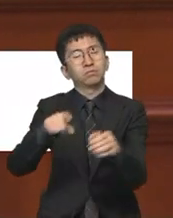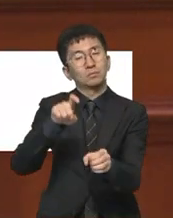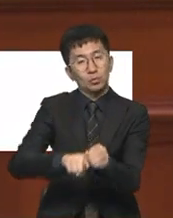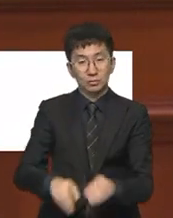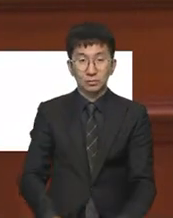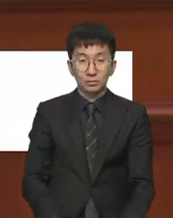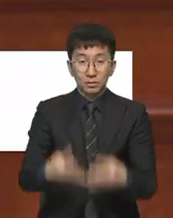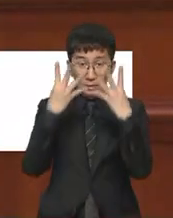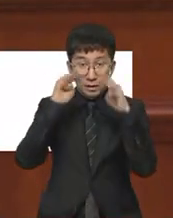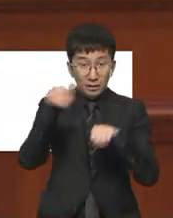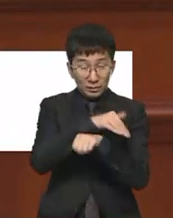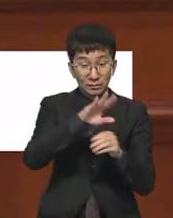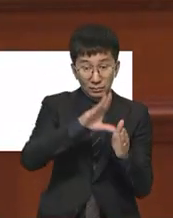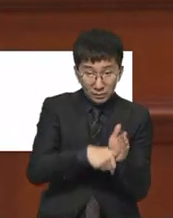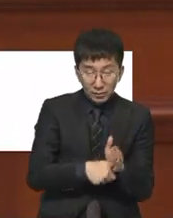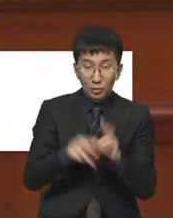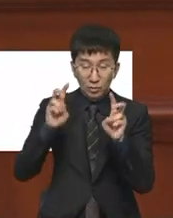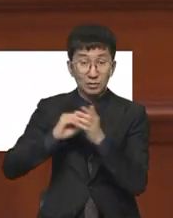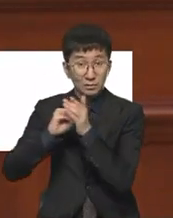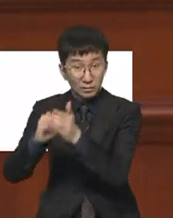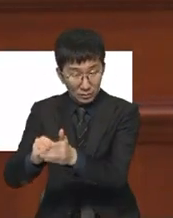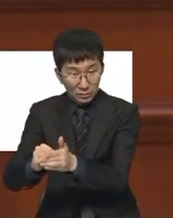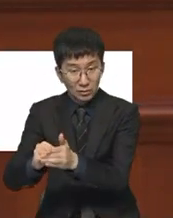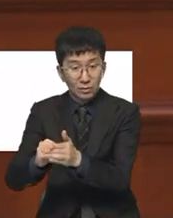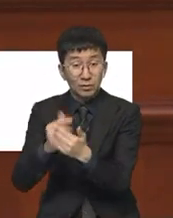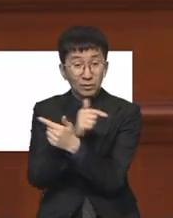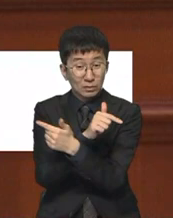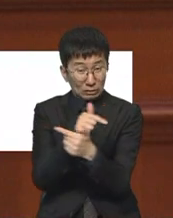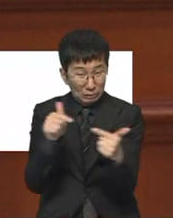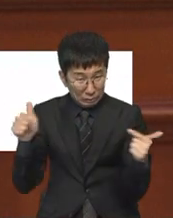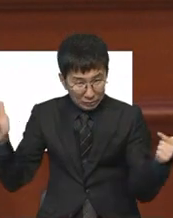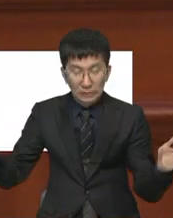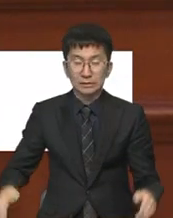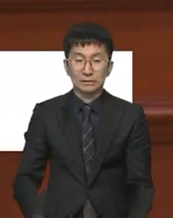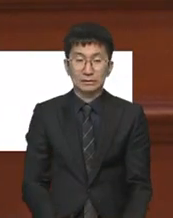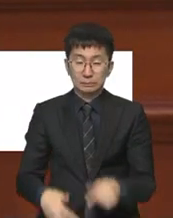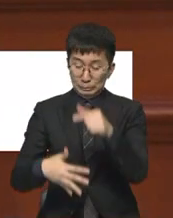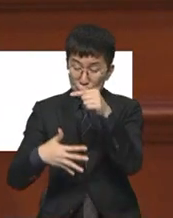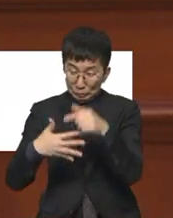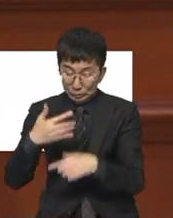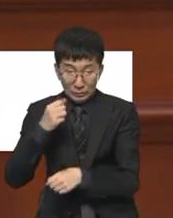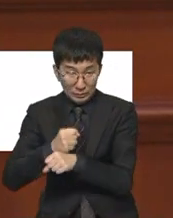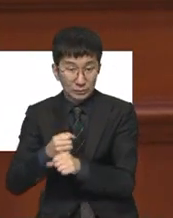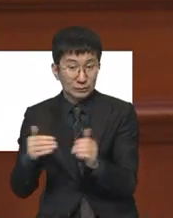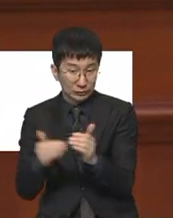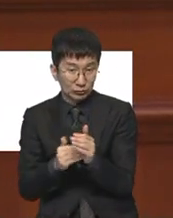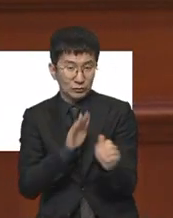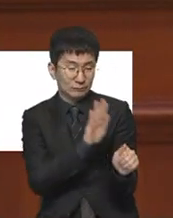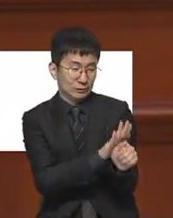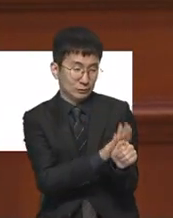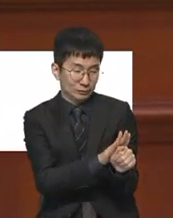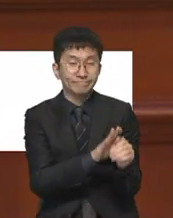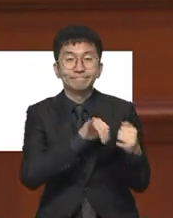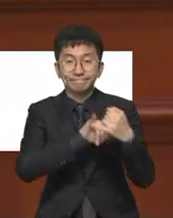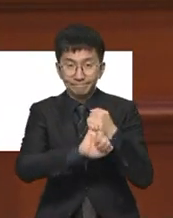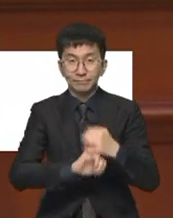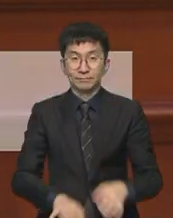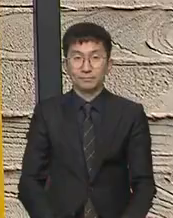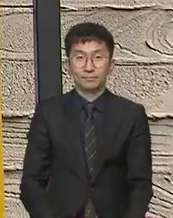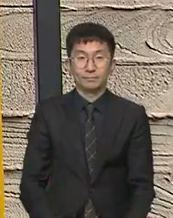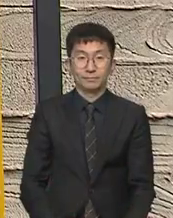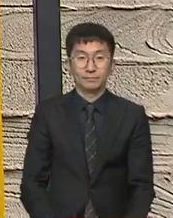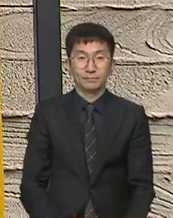있도록 재학, 재직, 구직 단계별로 조기 지원과 사전적 대응을 더욱 강화해